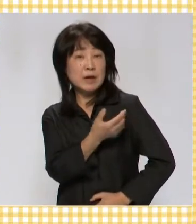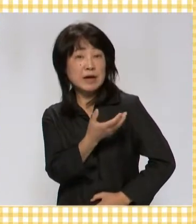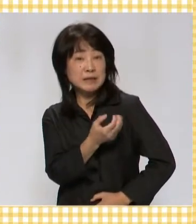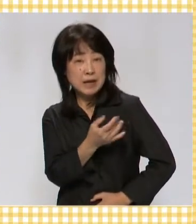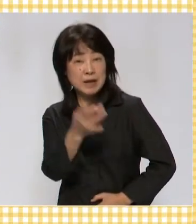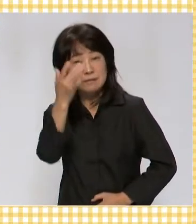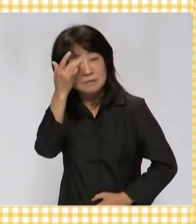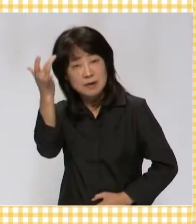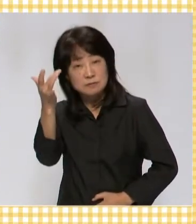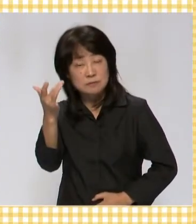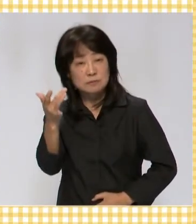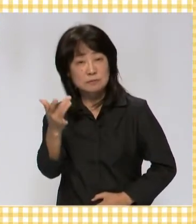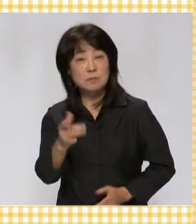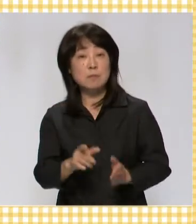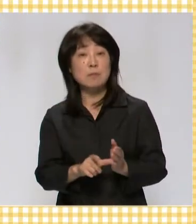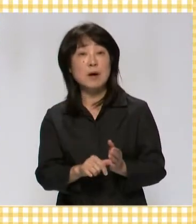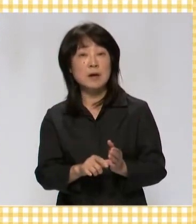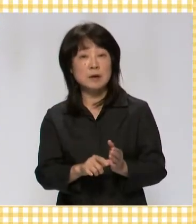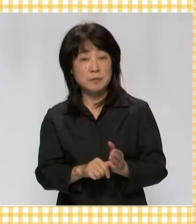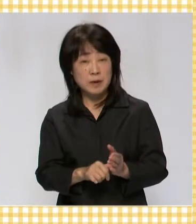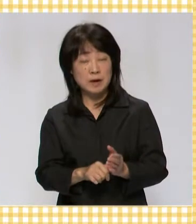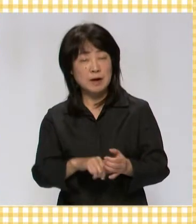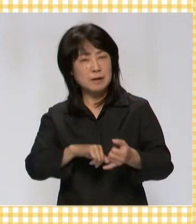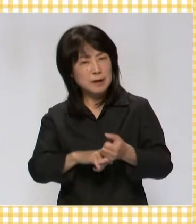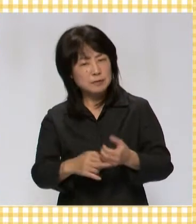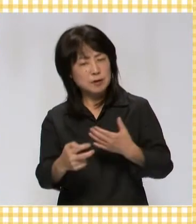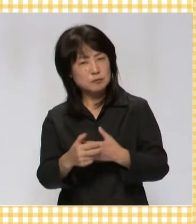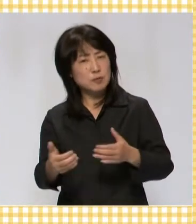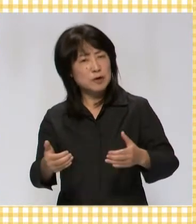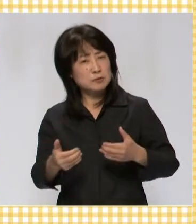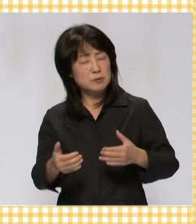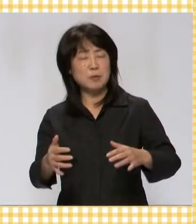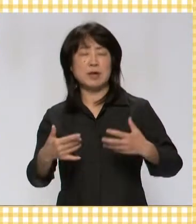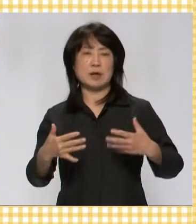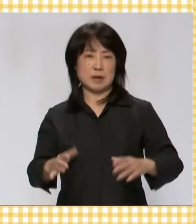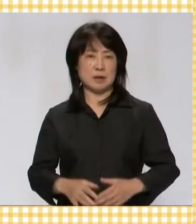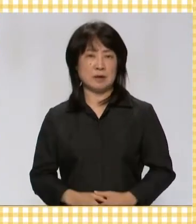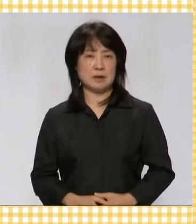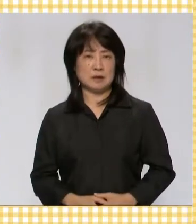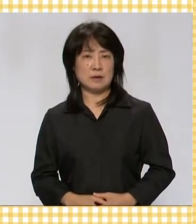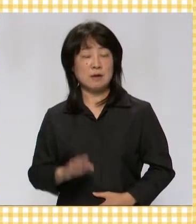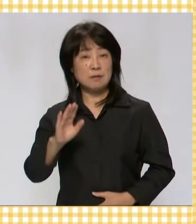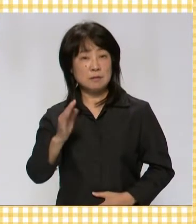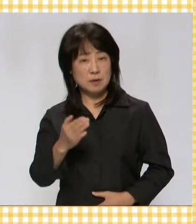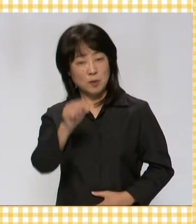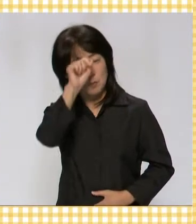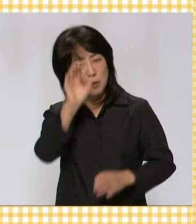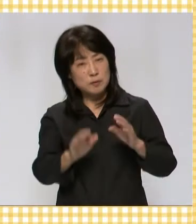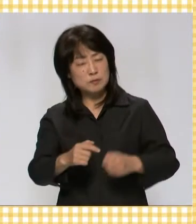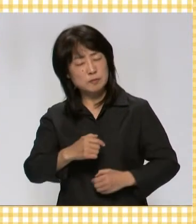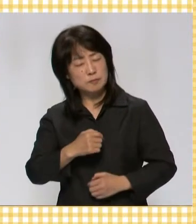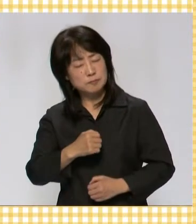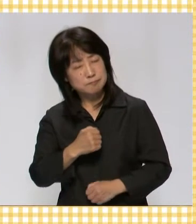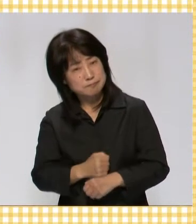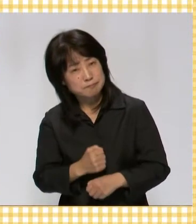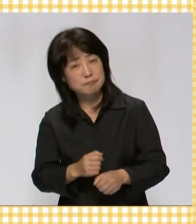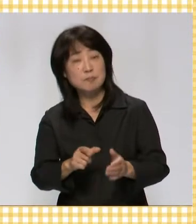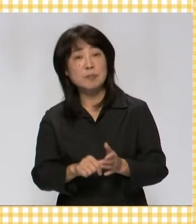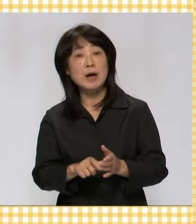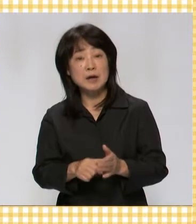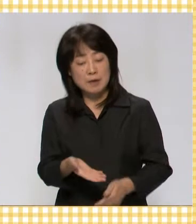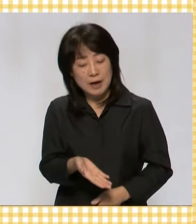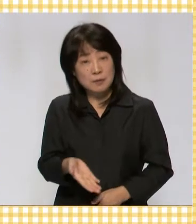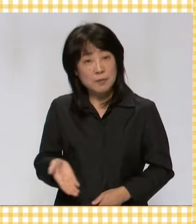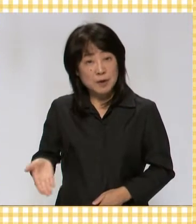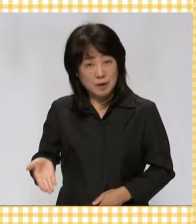熱が出るということは必ずの治療が必要なわけではありませんでも症状がきつい時にはアセトアミノフェンといったよう